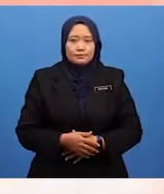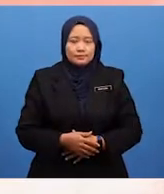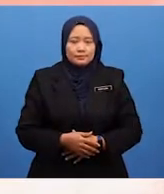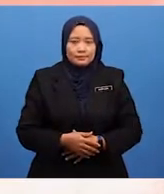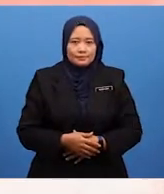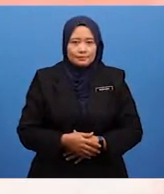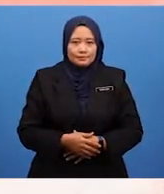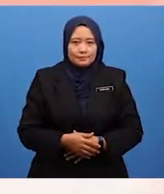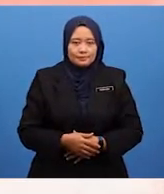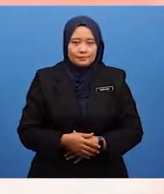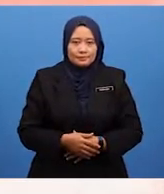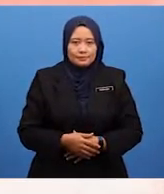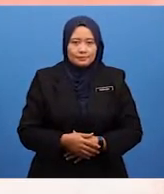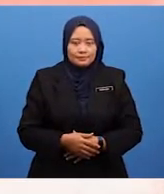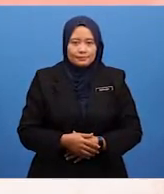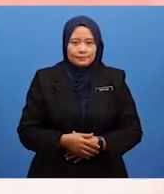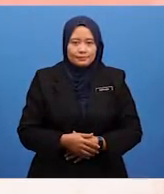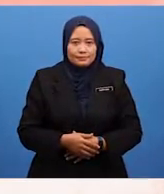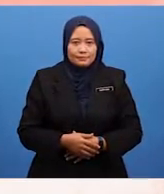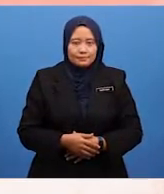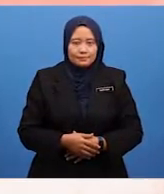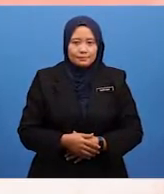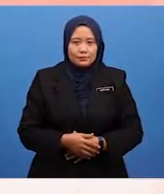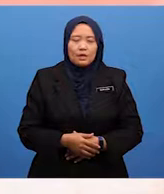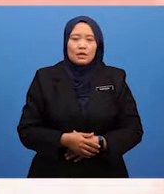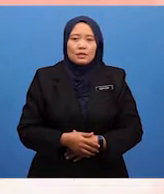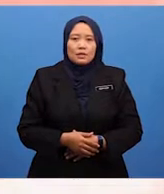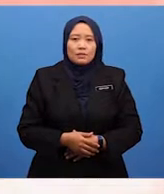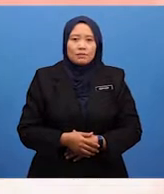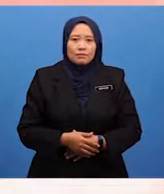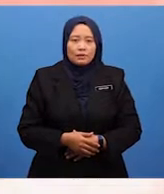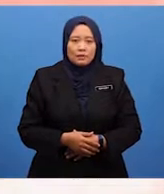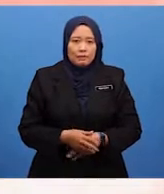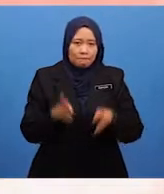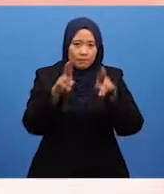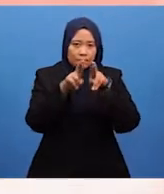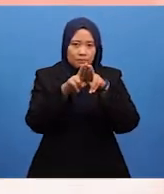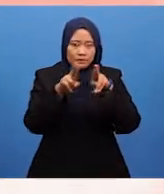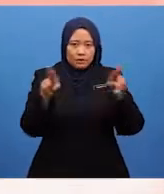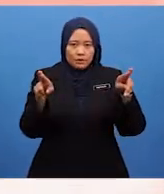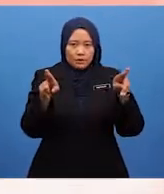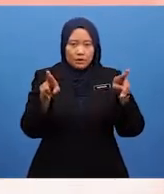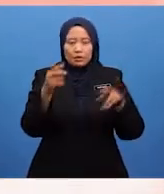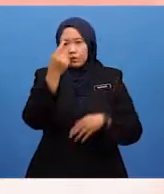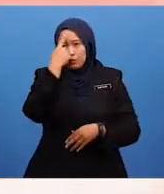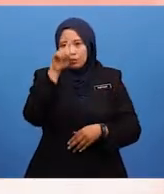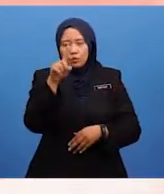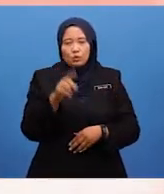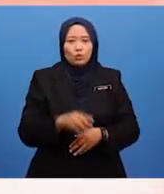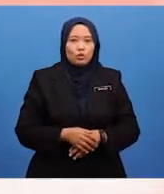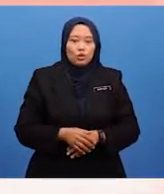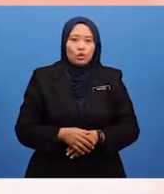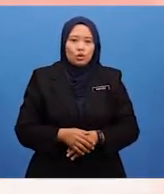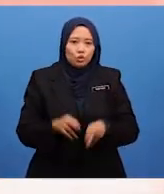untuk melukis garisan secara menegak dan seterusnya peralatannya lain elah pembaris digunakan bagi mengukur